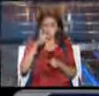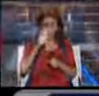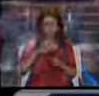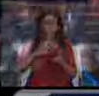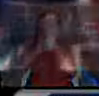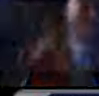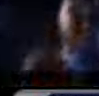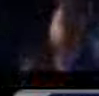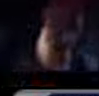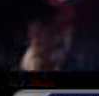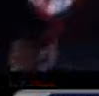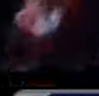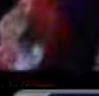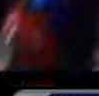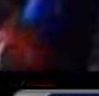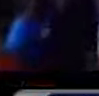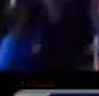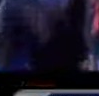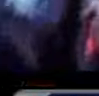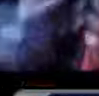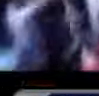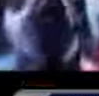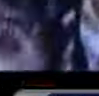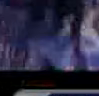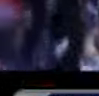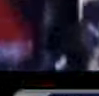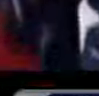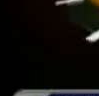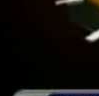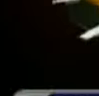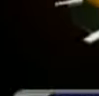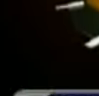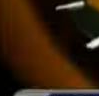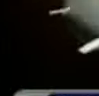أصبح مهنة لغير المهنيين؟